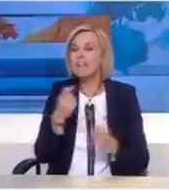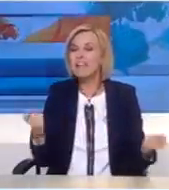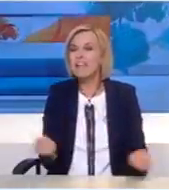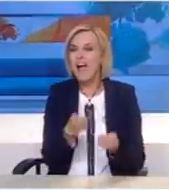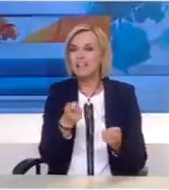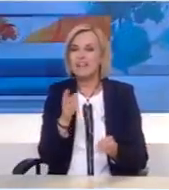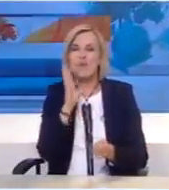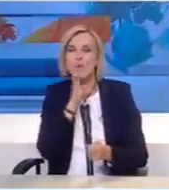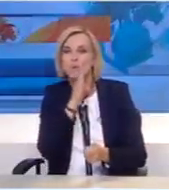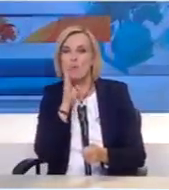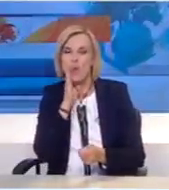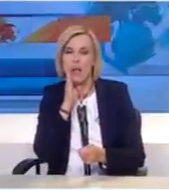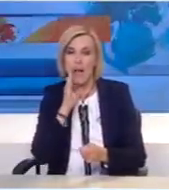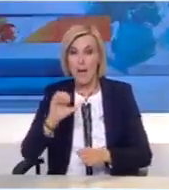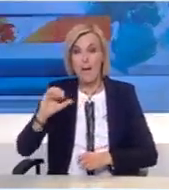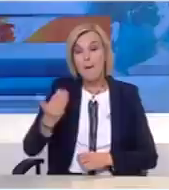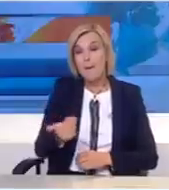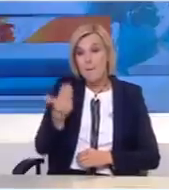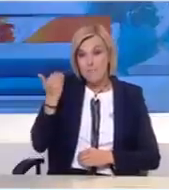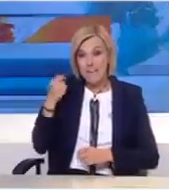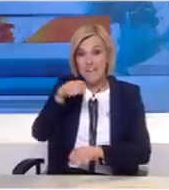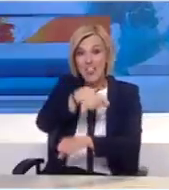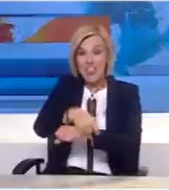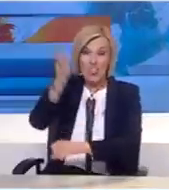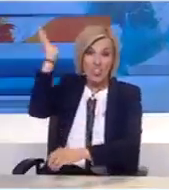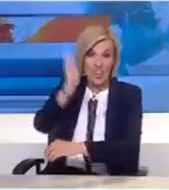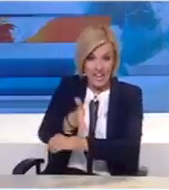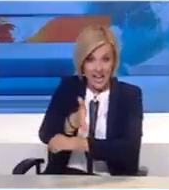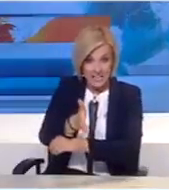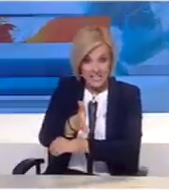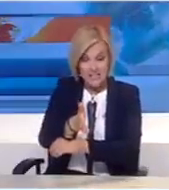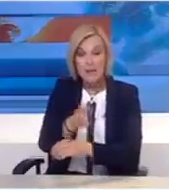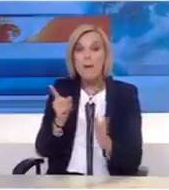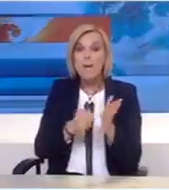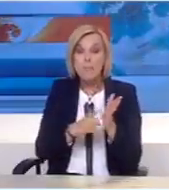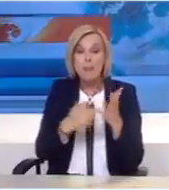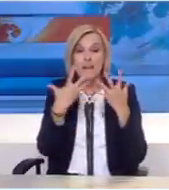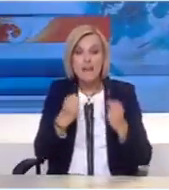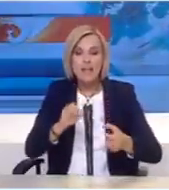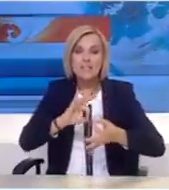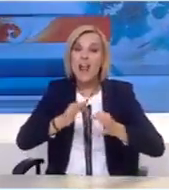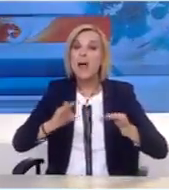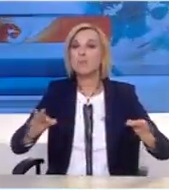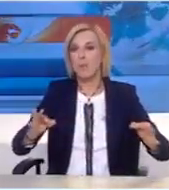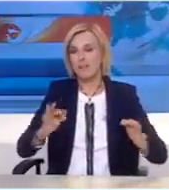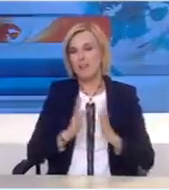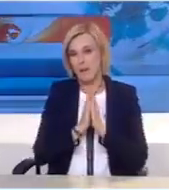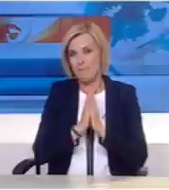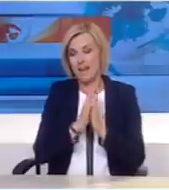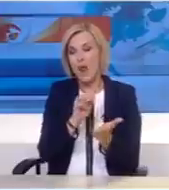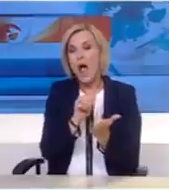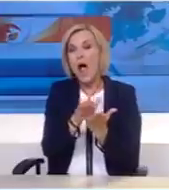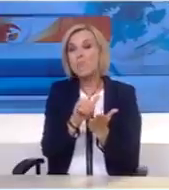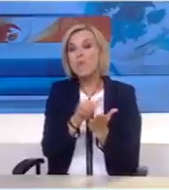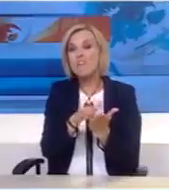τα δεδομένα πριν δικάσεις κάποιον. Και θέλει προσοχή. Το έχω παρακαλέσει και στο παρελθόν αυτό. Να αποφεύγουμε το στίγμα,